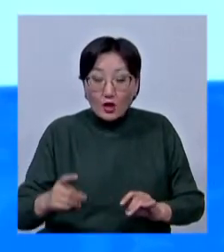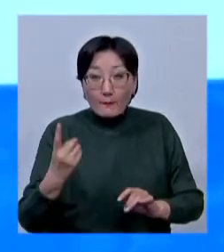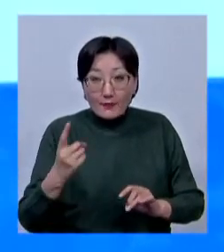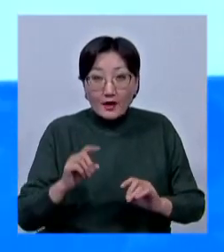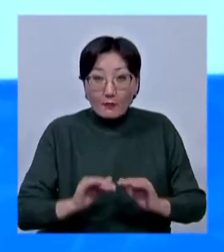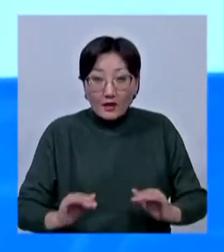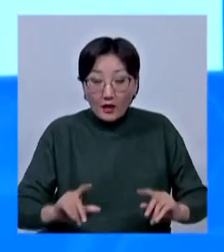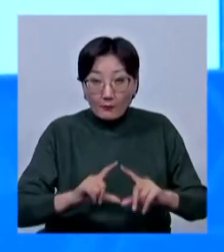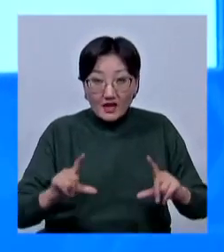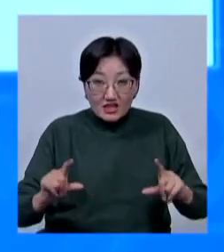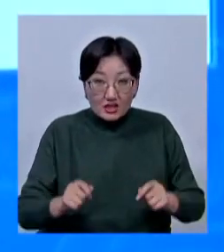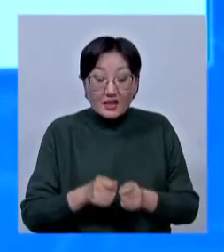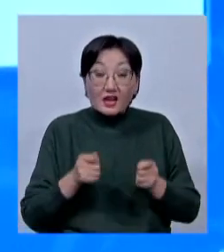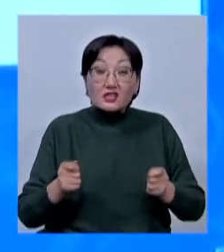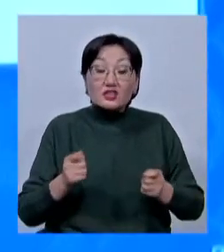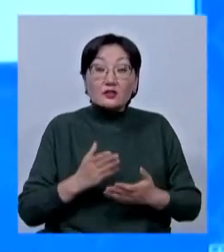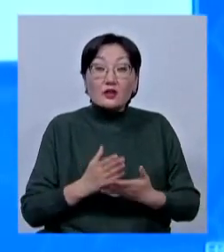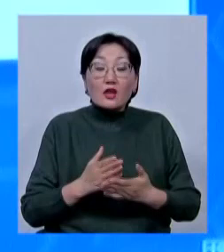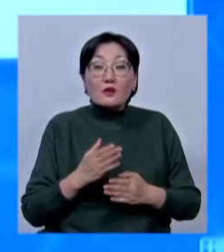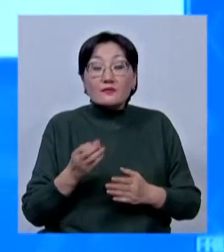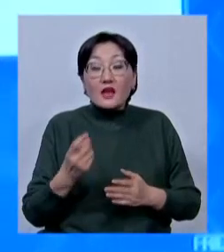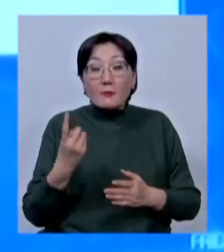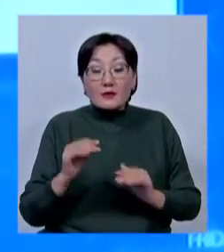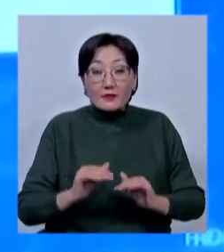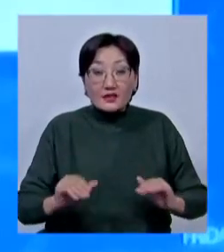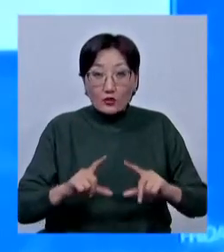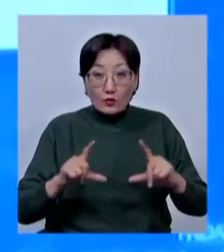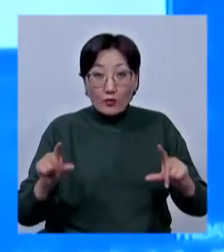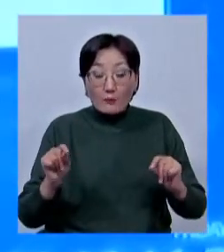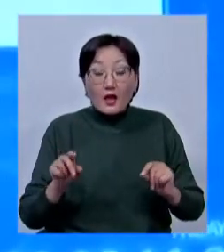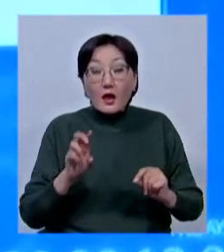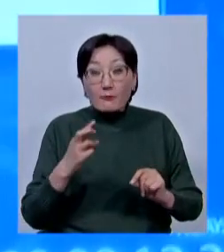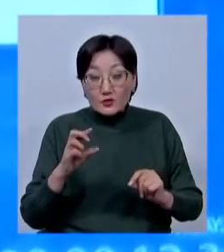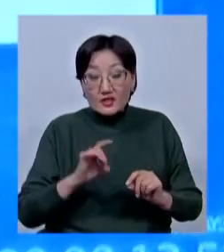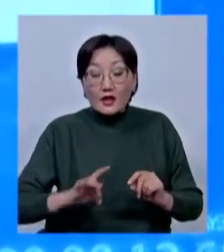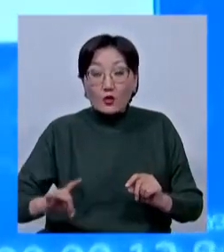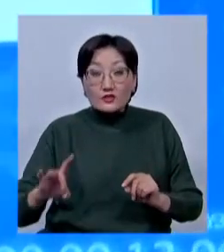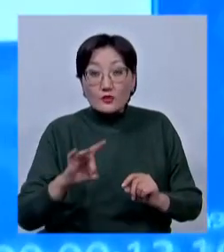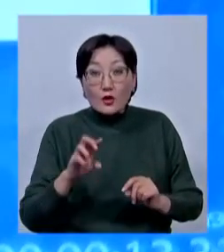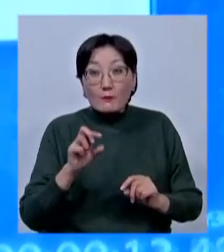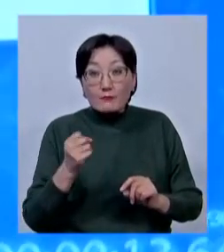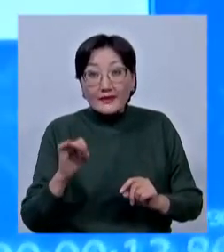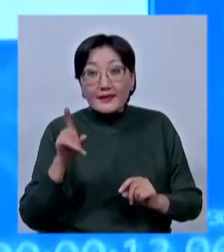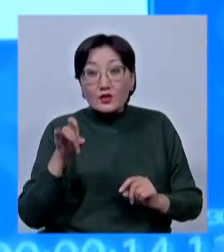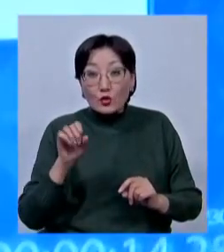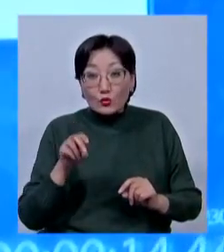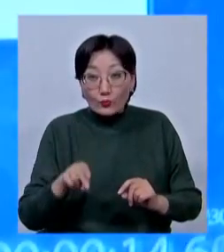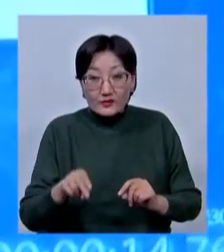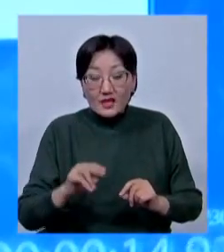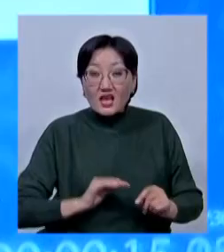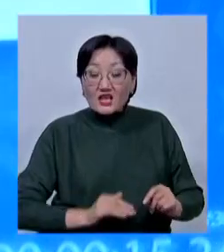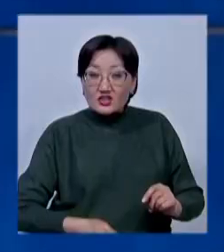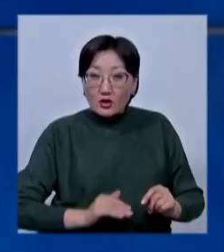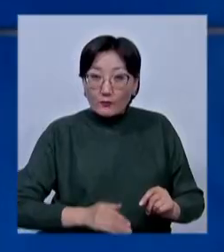балабақша ашылды. Сосын тағы бір балабақша Бостандық ауданында, әрине ол BI Group-тың жаңағы